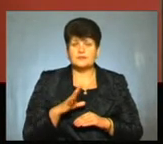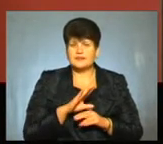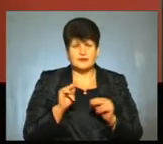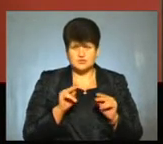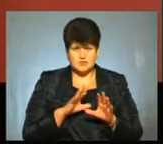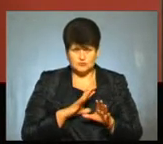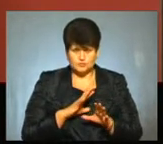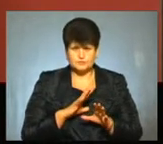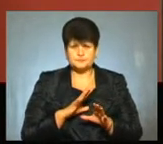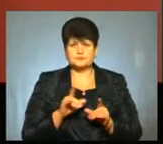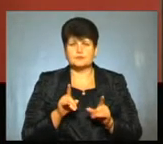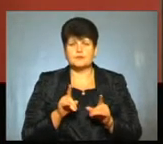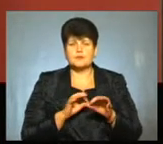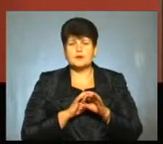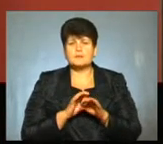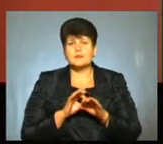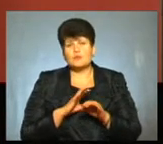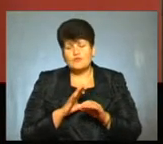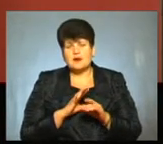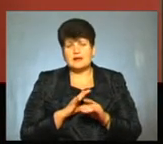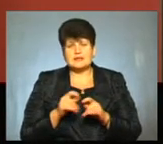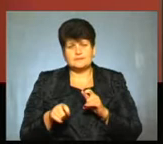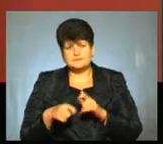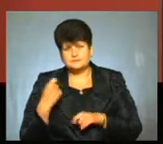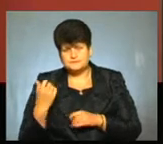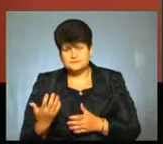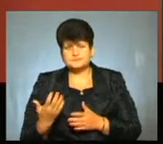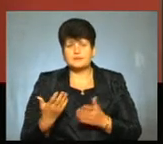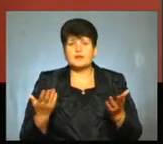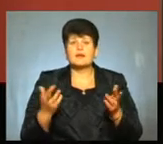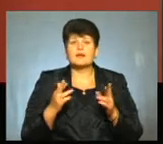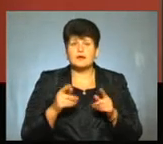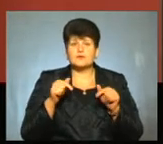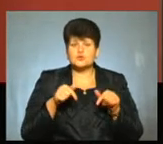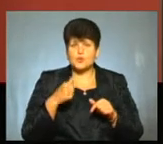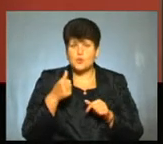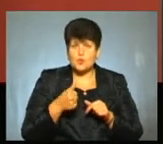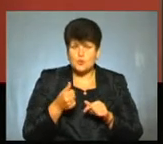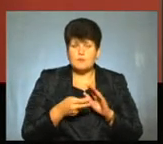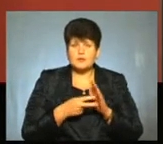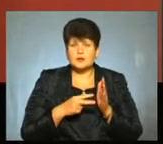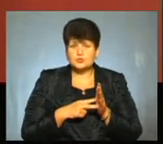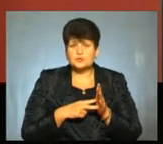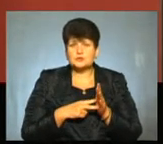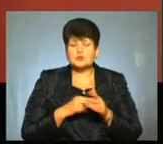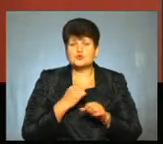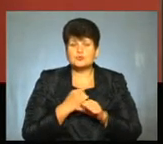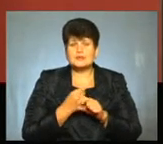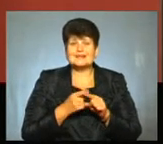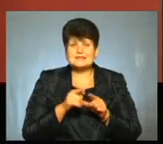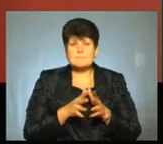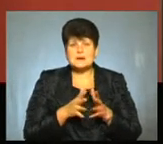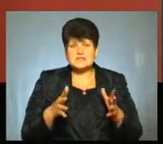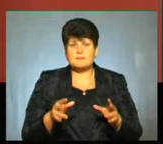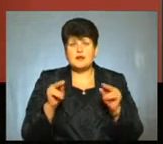інколи недобросовісно автори проєктів до того підходять, бувають певні зловживання. А яким чином цього року плануєте якось зробити